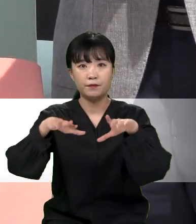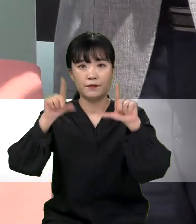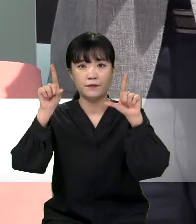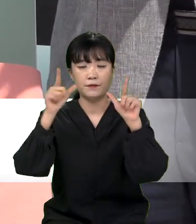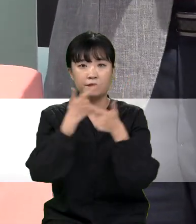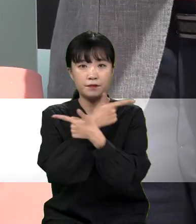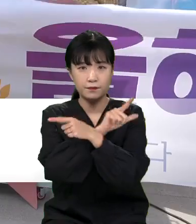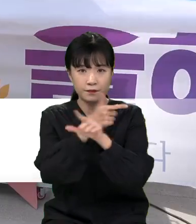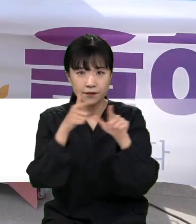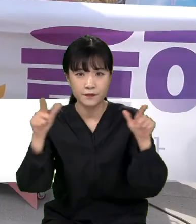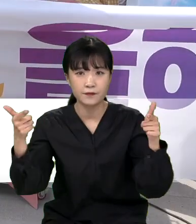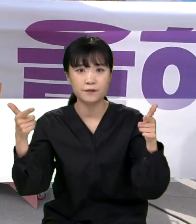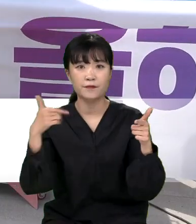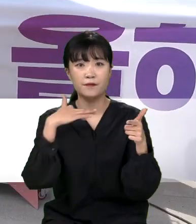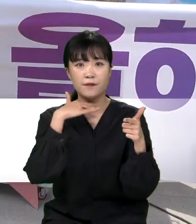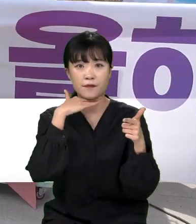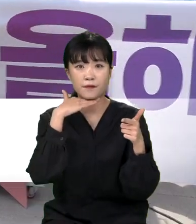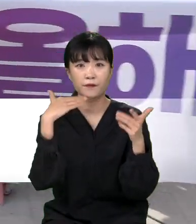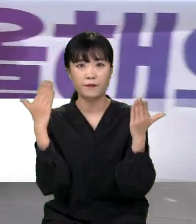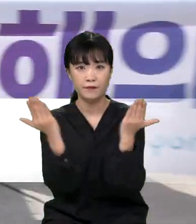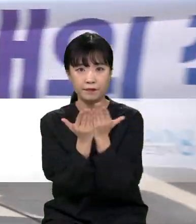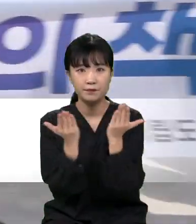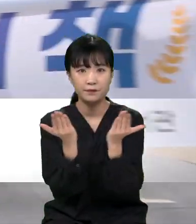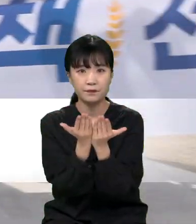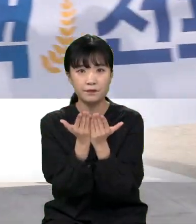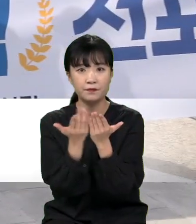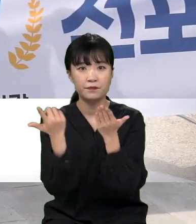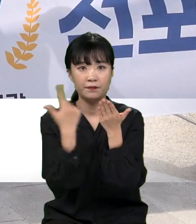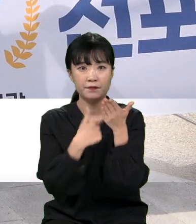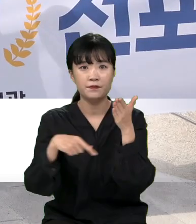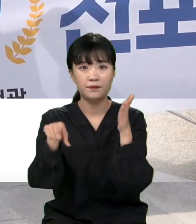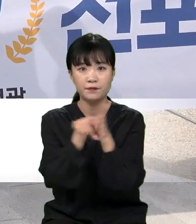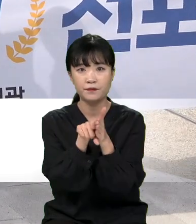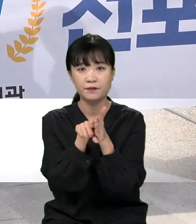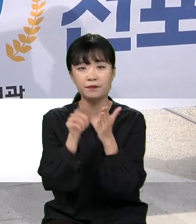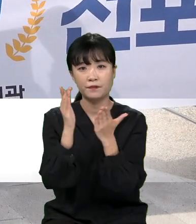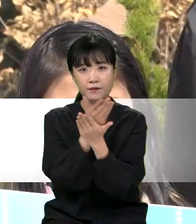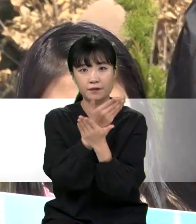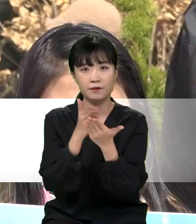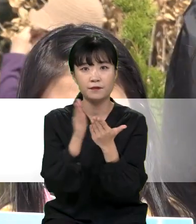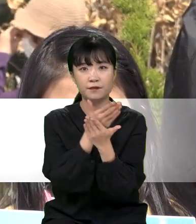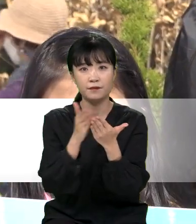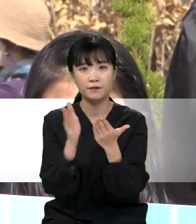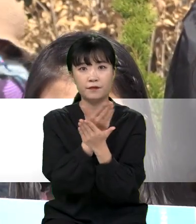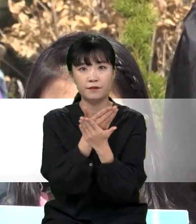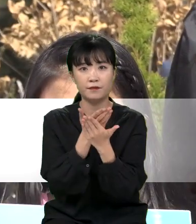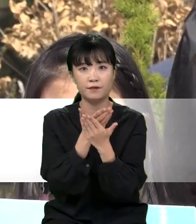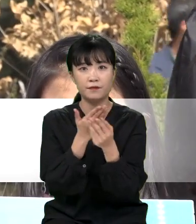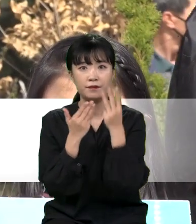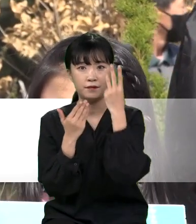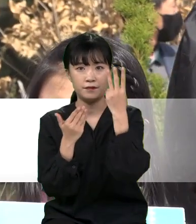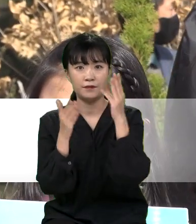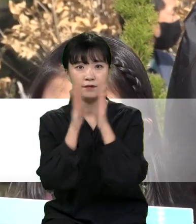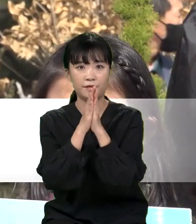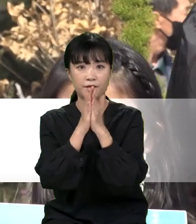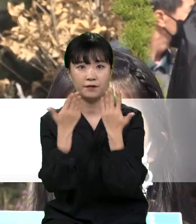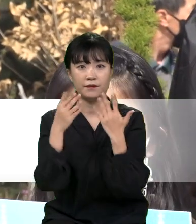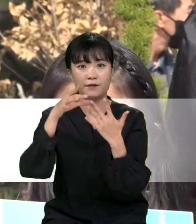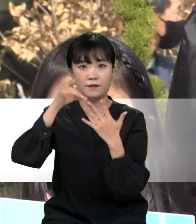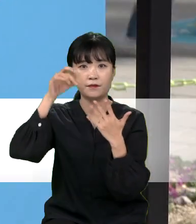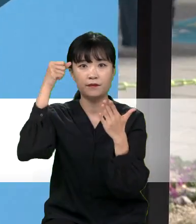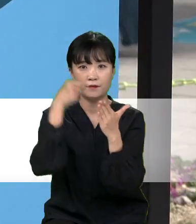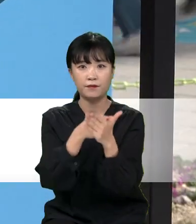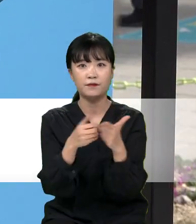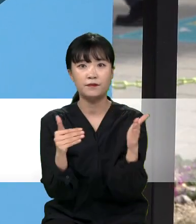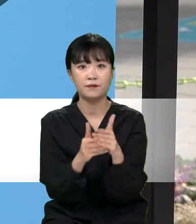올해 포항 쉬는 다양한 연령층의 공감대를 형성하기 위해 어린이와 청소년 일반 부문으로 나누어 3권의 책을